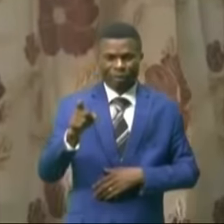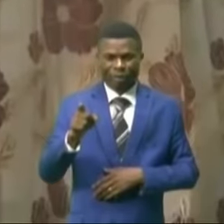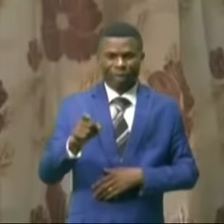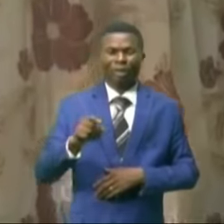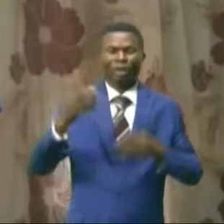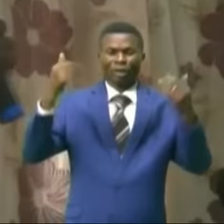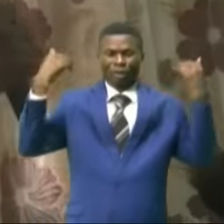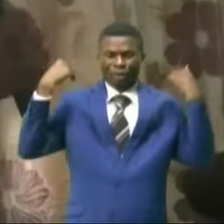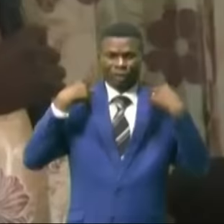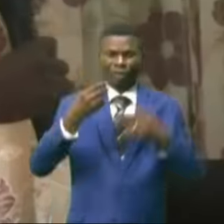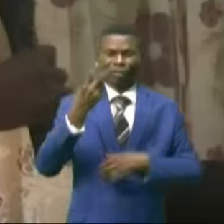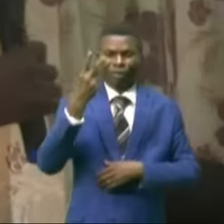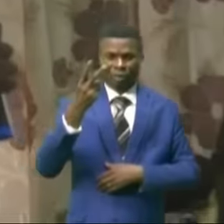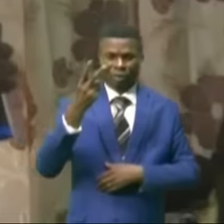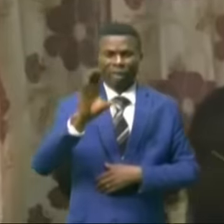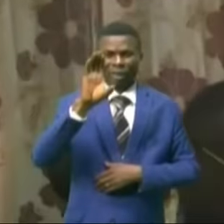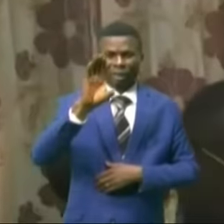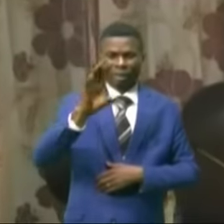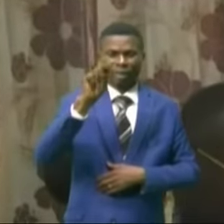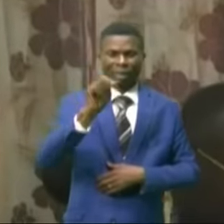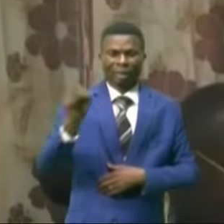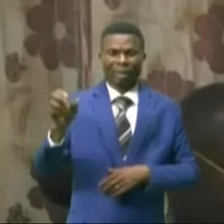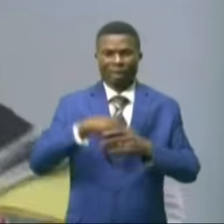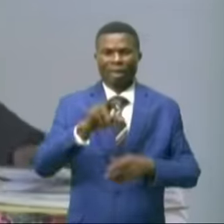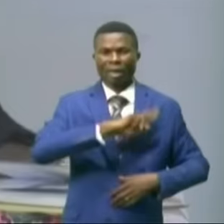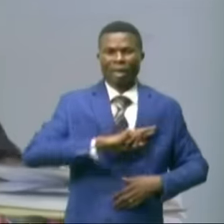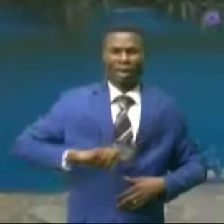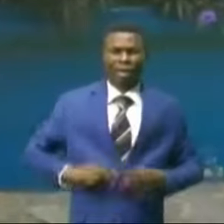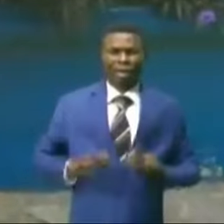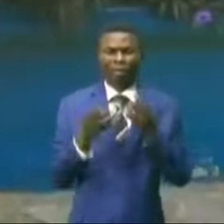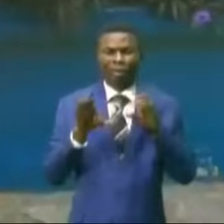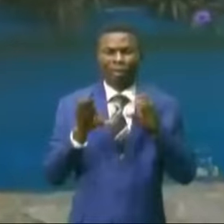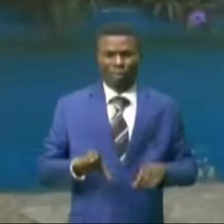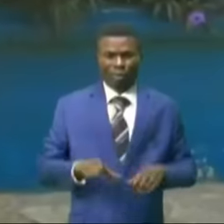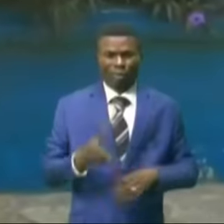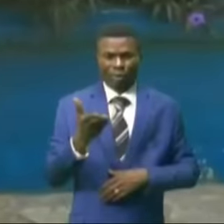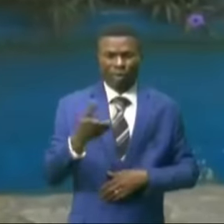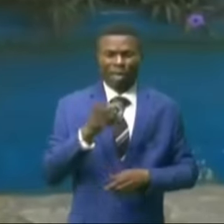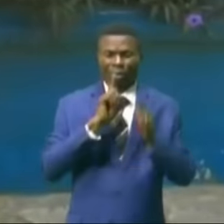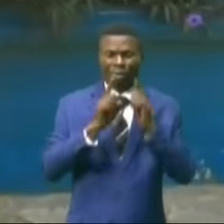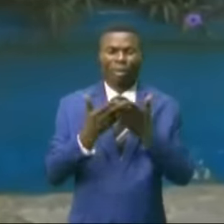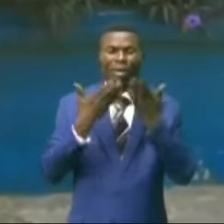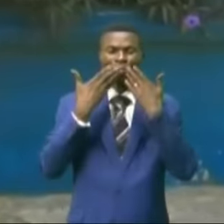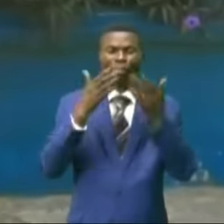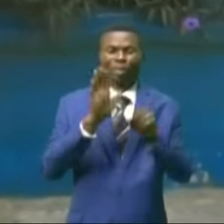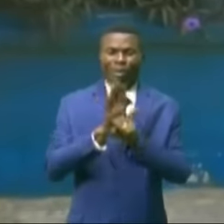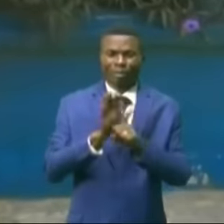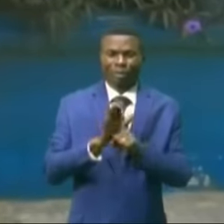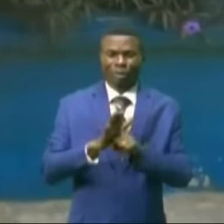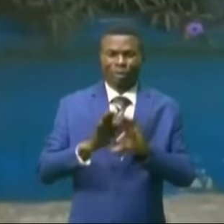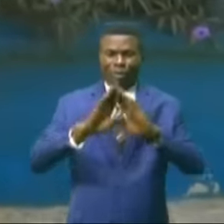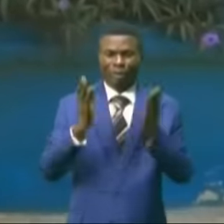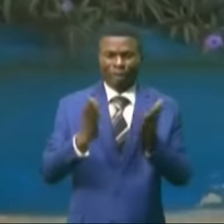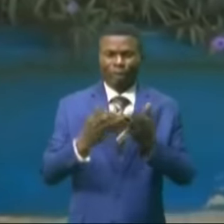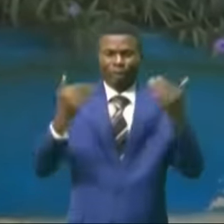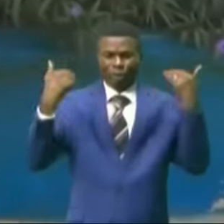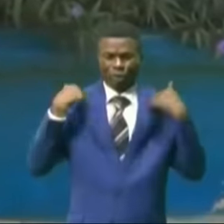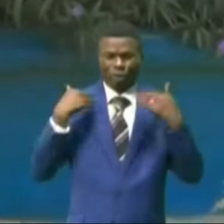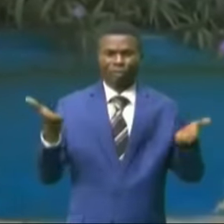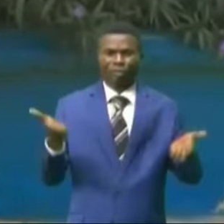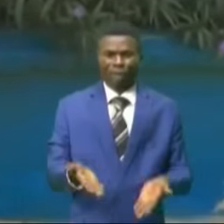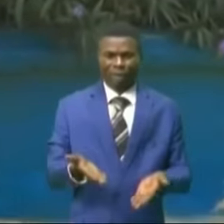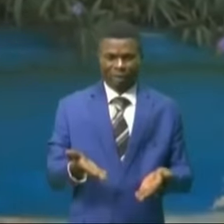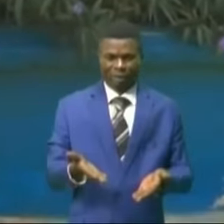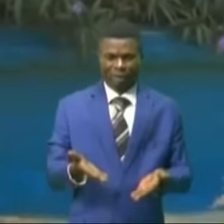numéro 2 de la CNSS en République démocratique du Congo. Ils ont remercié le DGA pour sa présence, ils